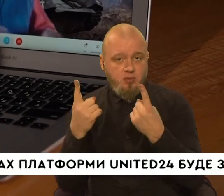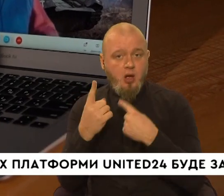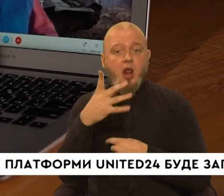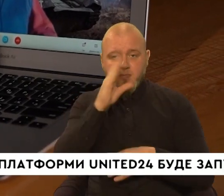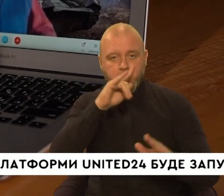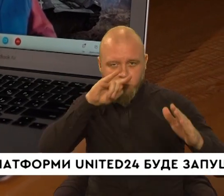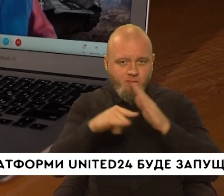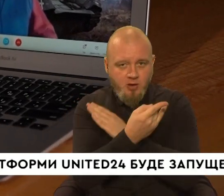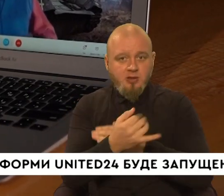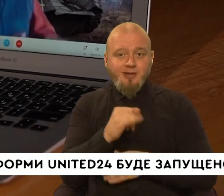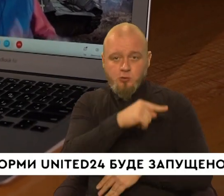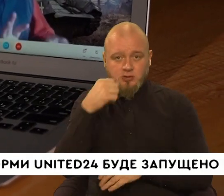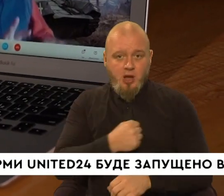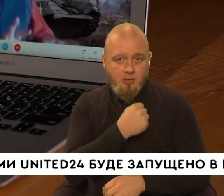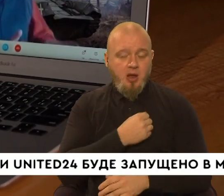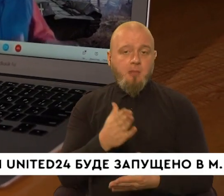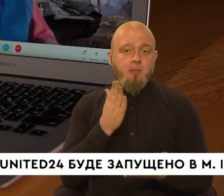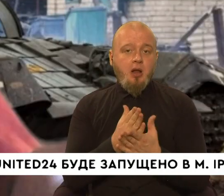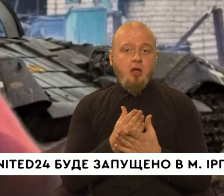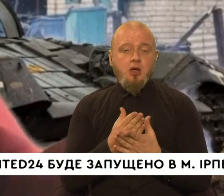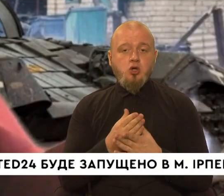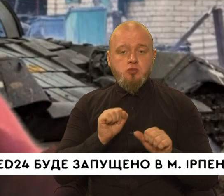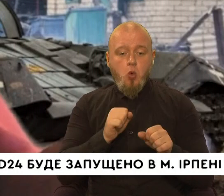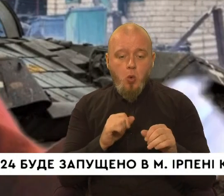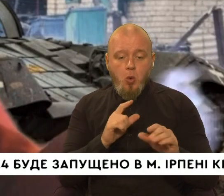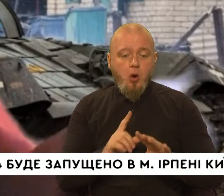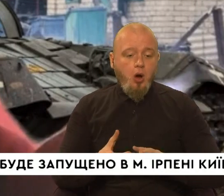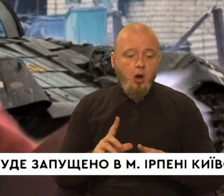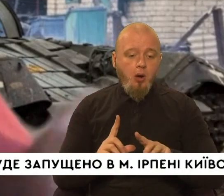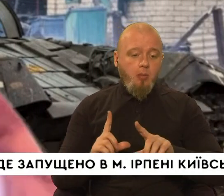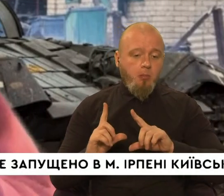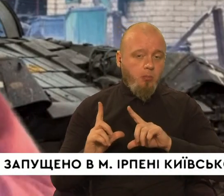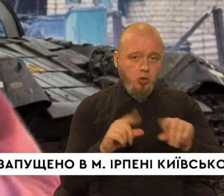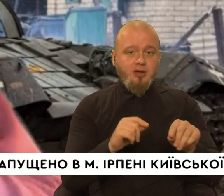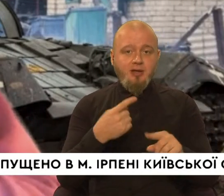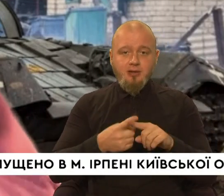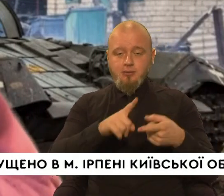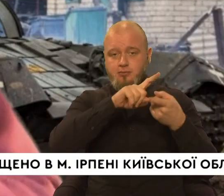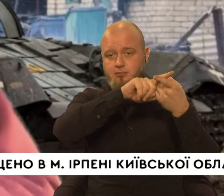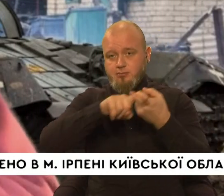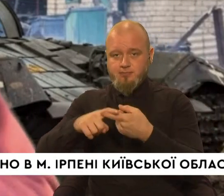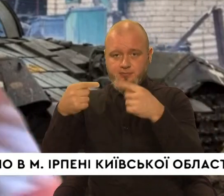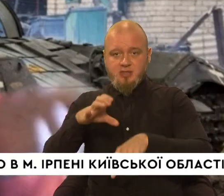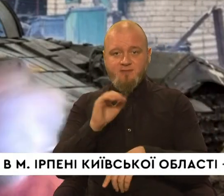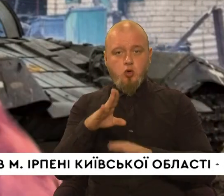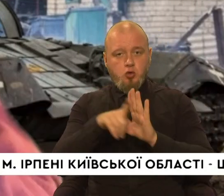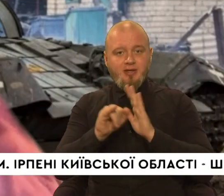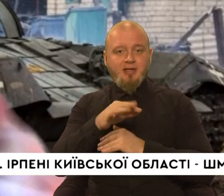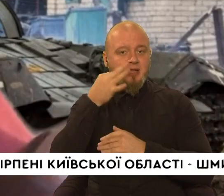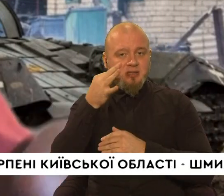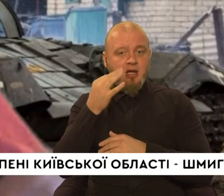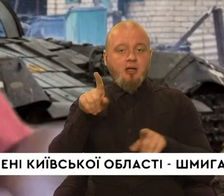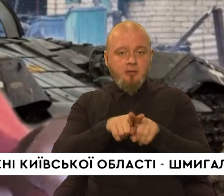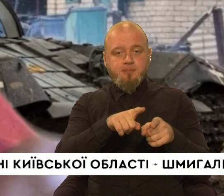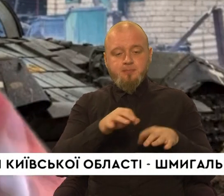зміг прорватися. І російська армія мала змогу пройти, і це зрештою призвело до падіння Сєвєродонецька та Лисичанська. І також